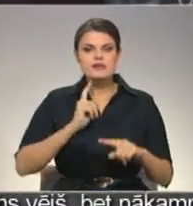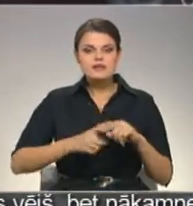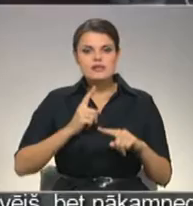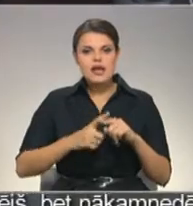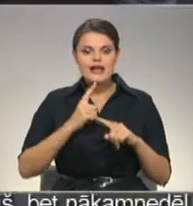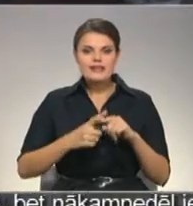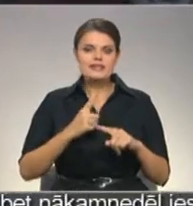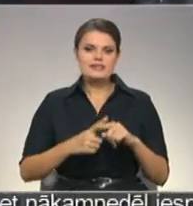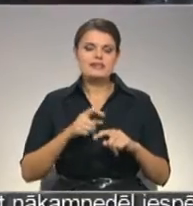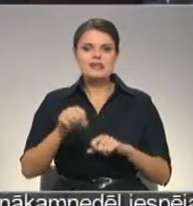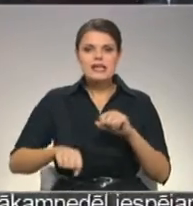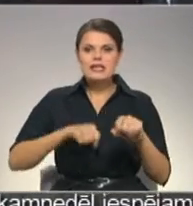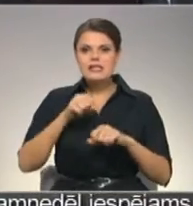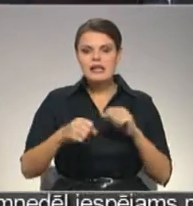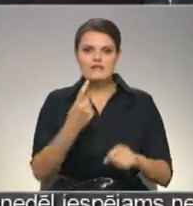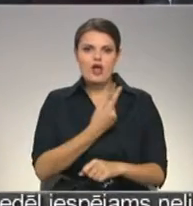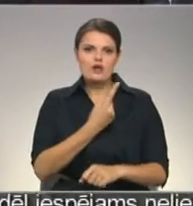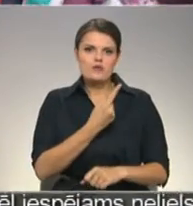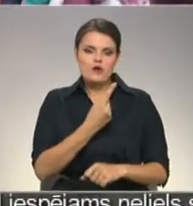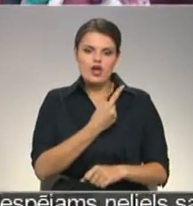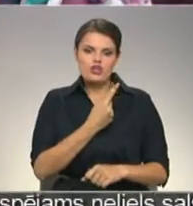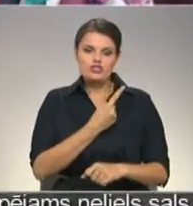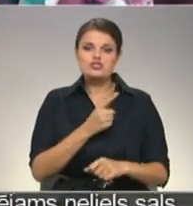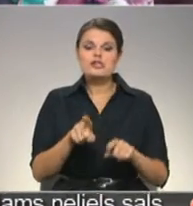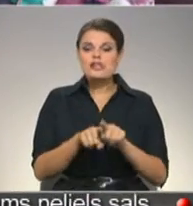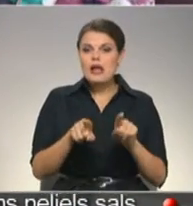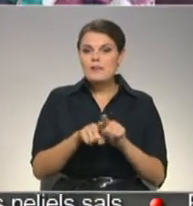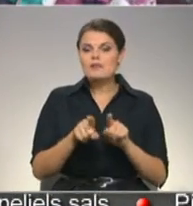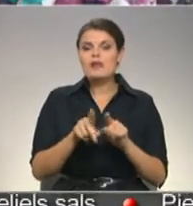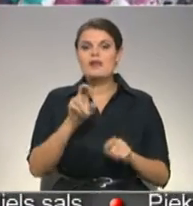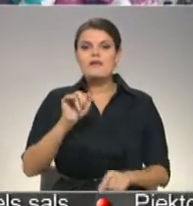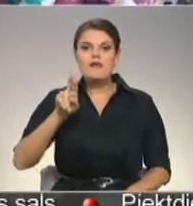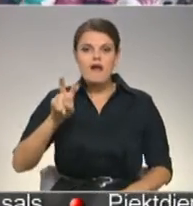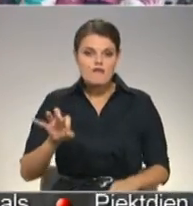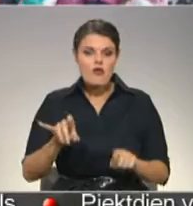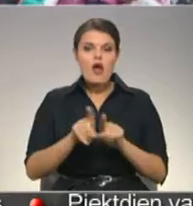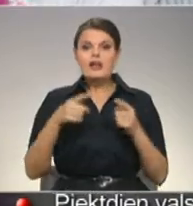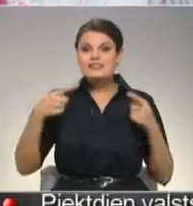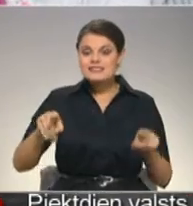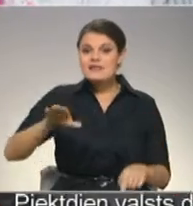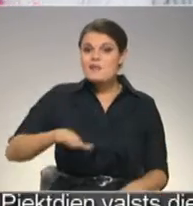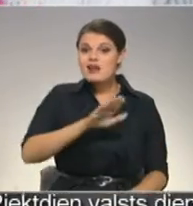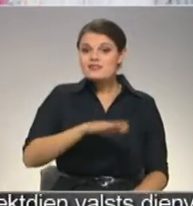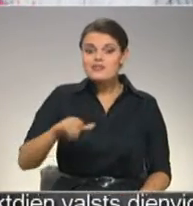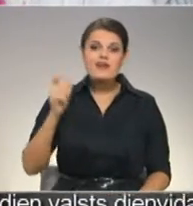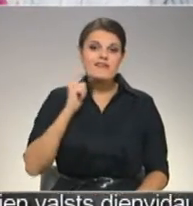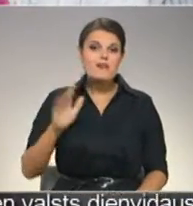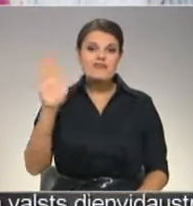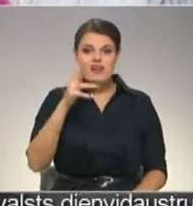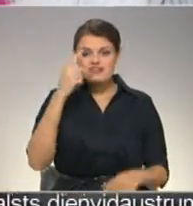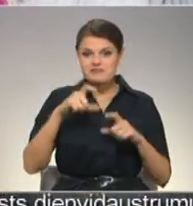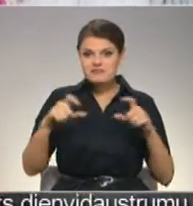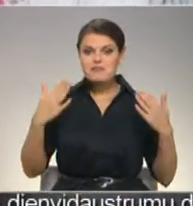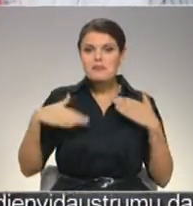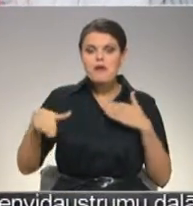nedrīkst braukt ar riteni vieni paši. Gluži tāpat kā Raivo, arī citi mazie ķipari Jēkabpils valsts gimnāzijas pagalmā